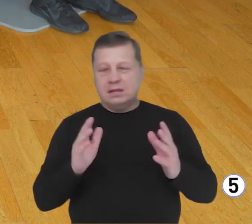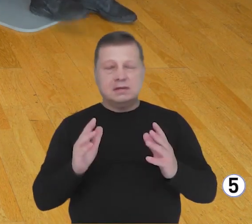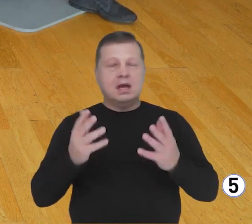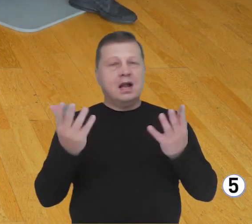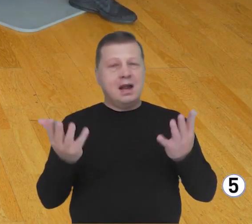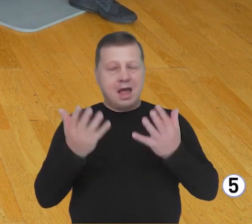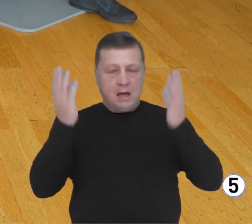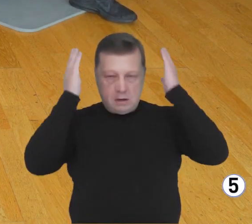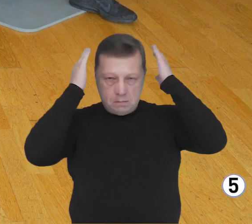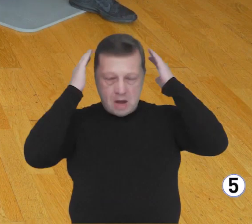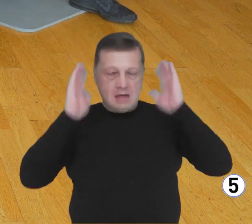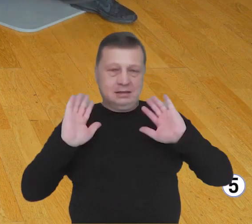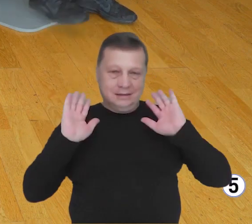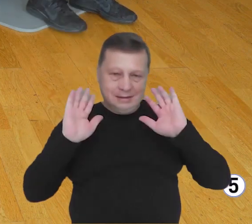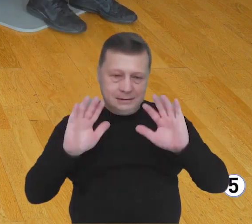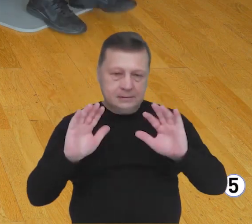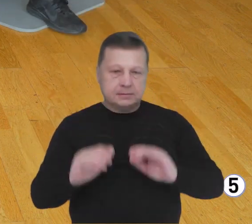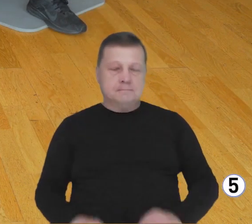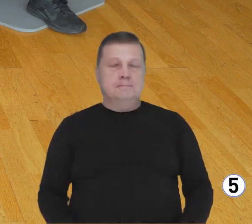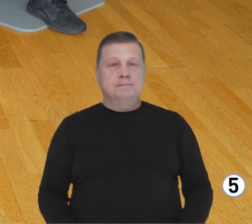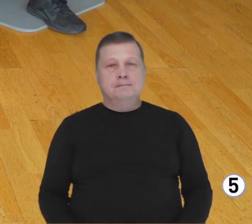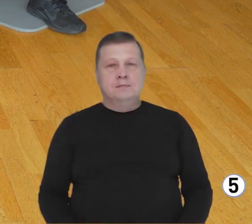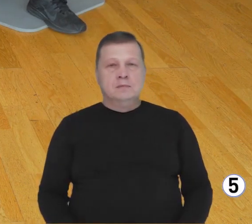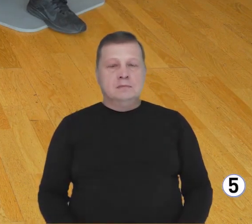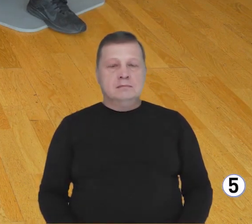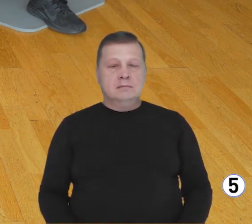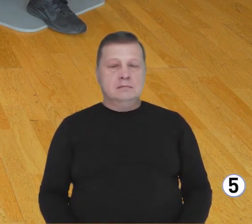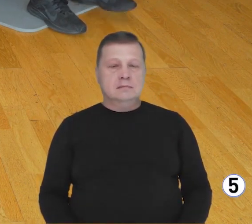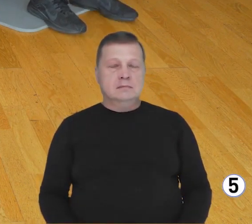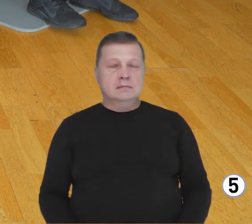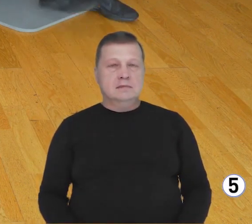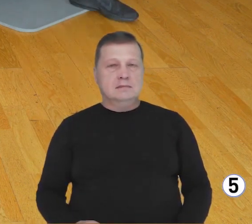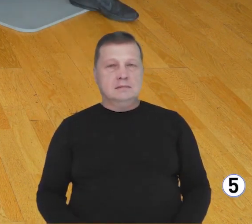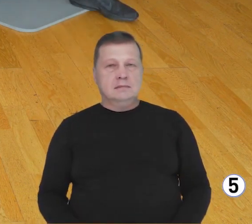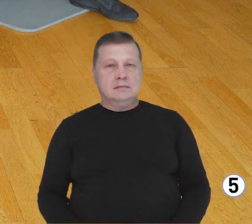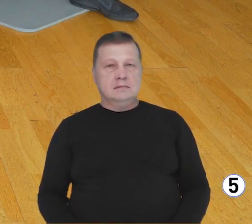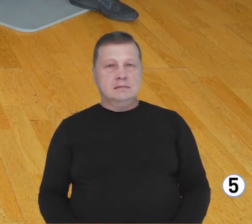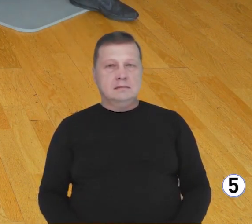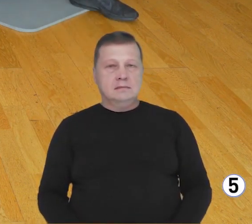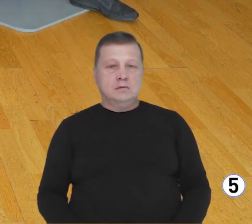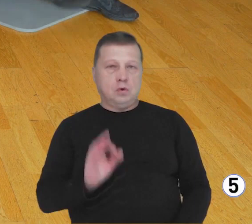trzymamy opuszki palców na głowie.